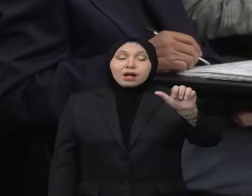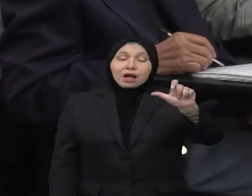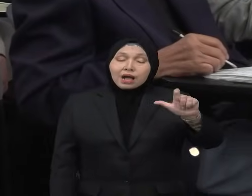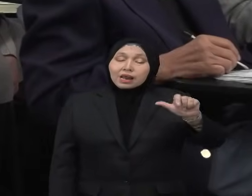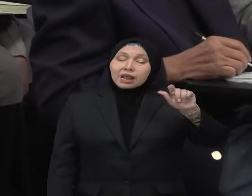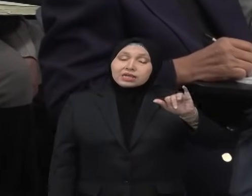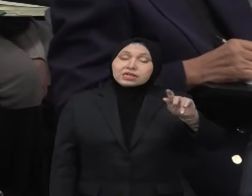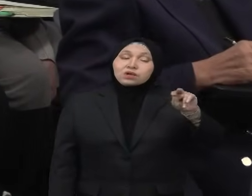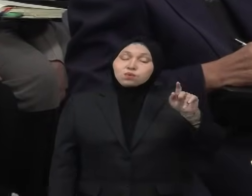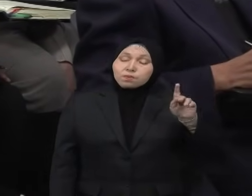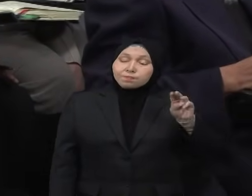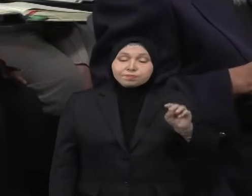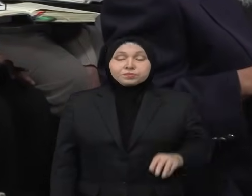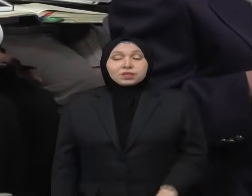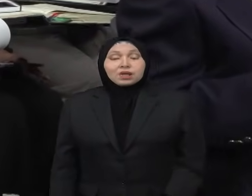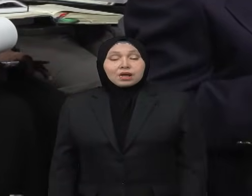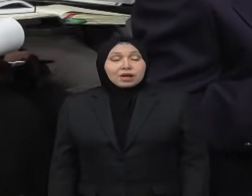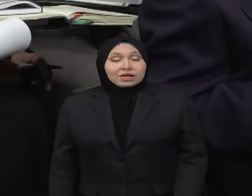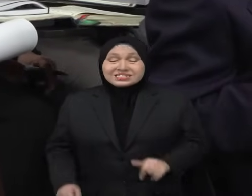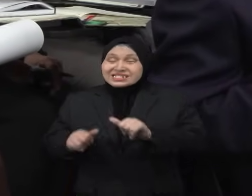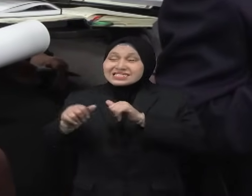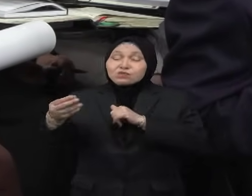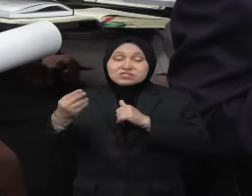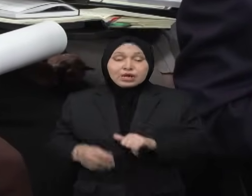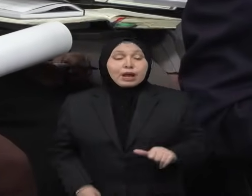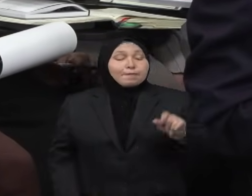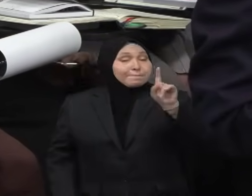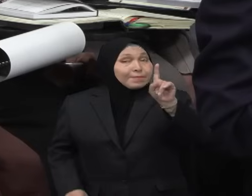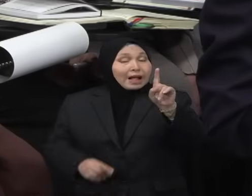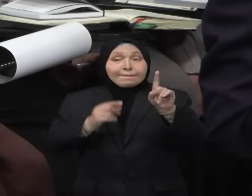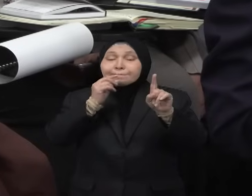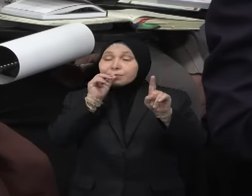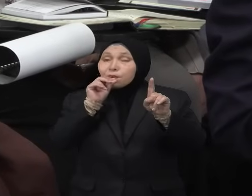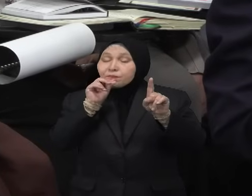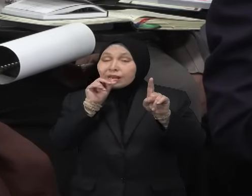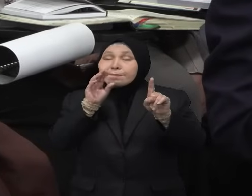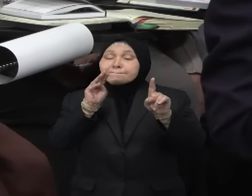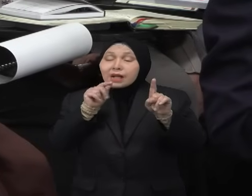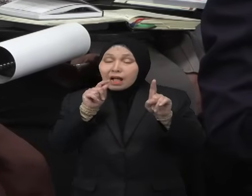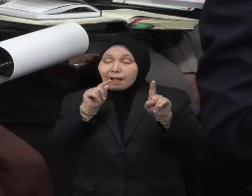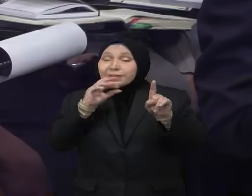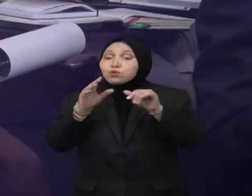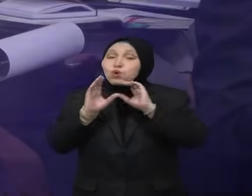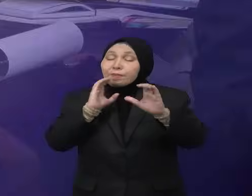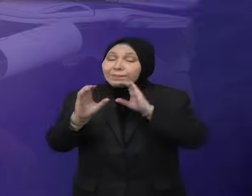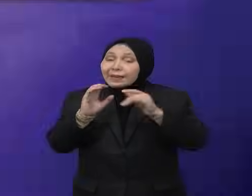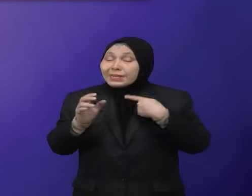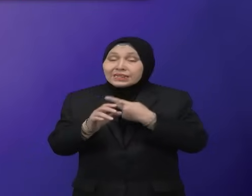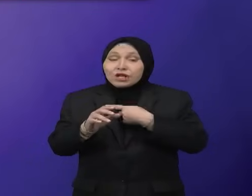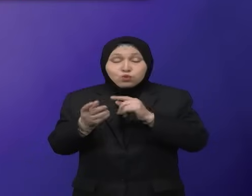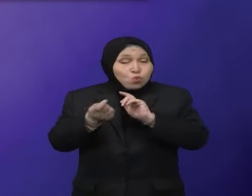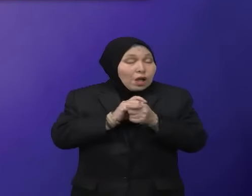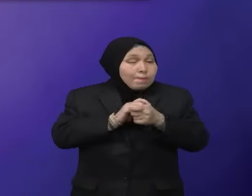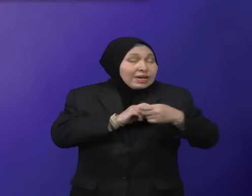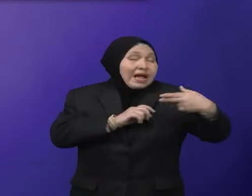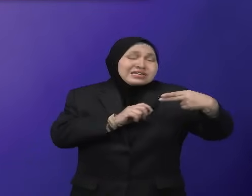yatuba alaikum. Ah, bagi jauh sikit kan daripada ba bibir hujung mulut pertuturan kita. Beri pada ain pula